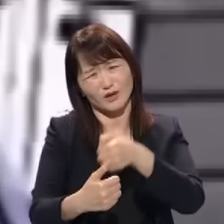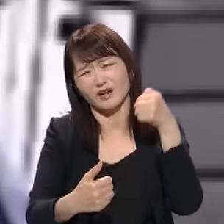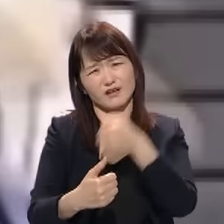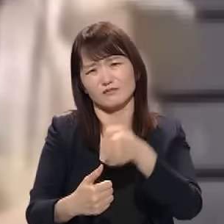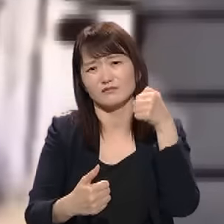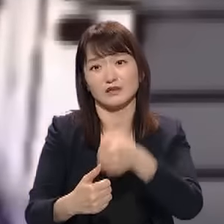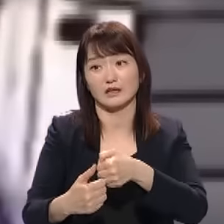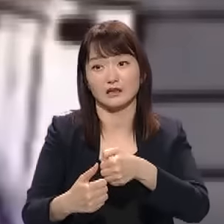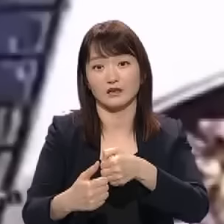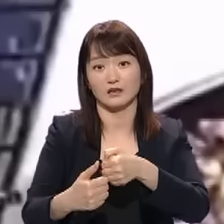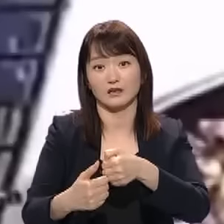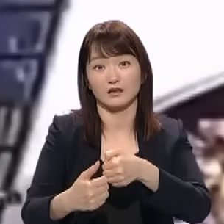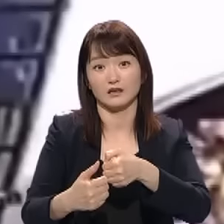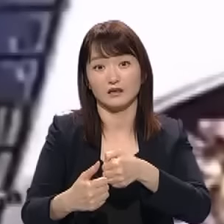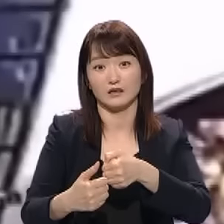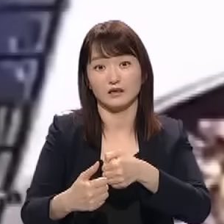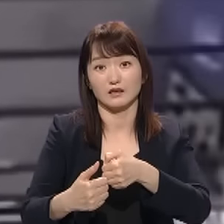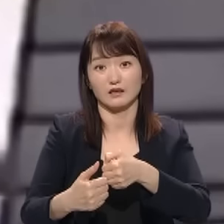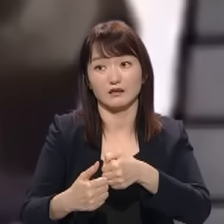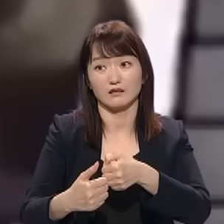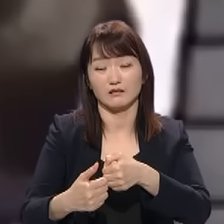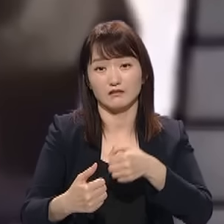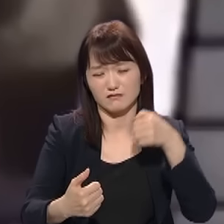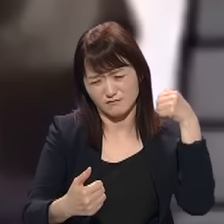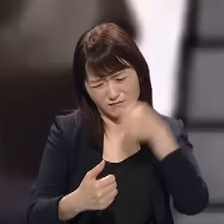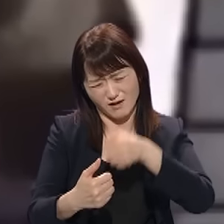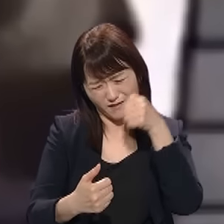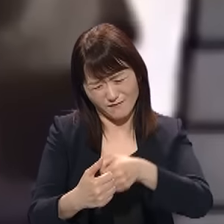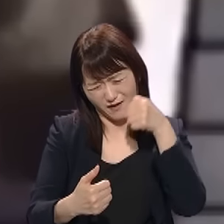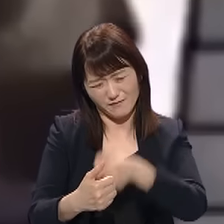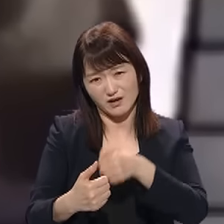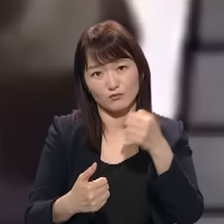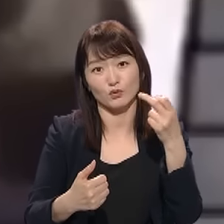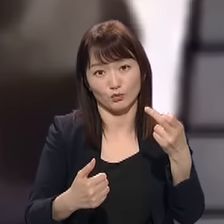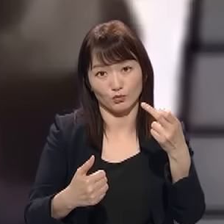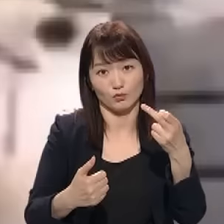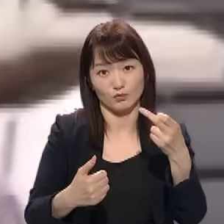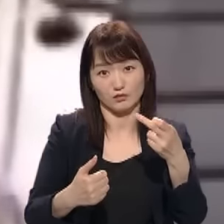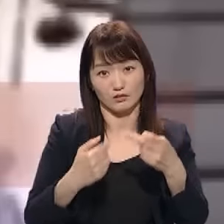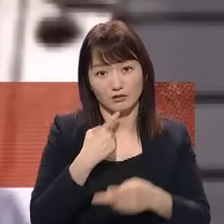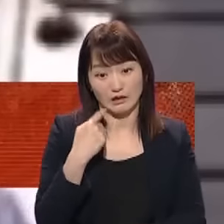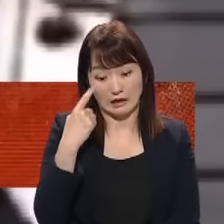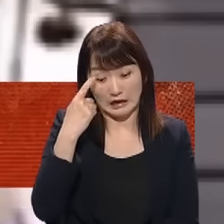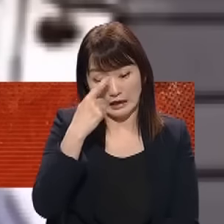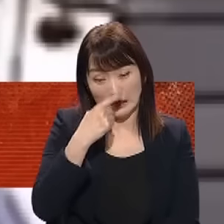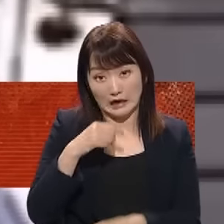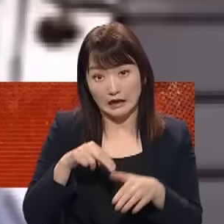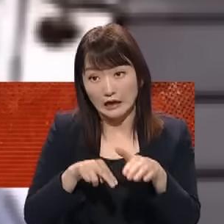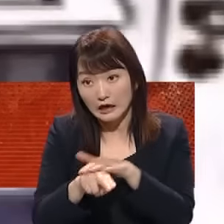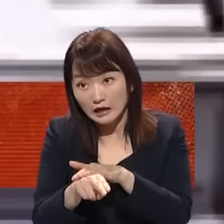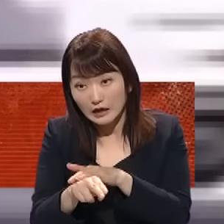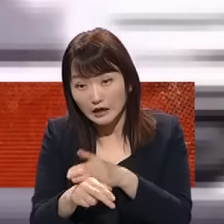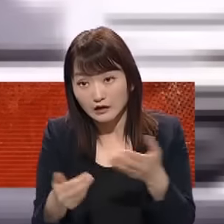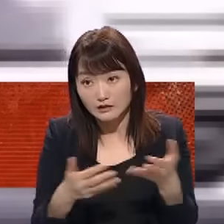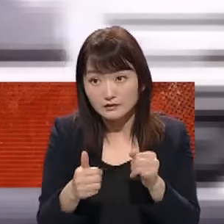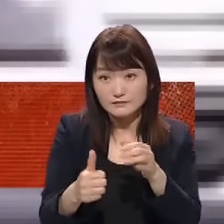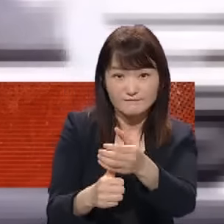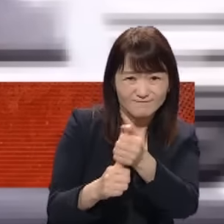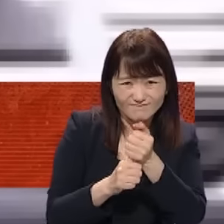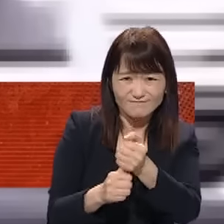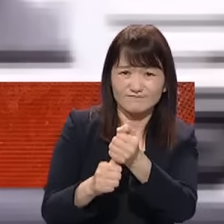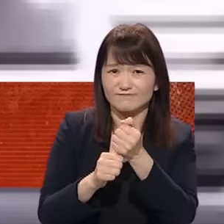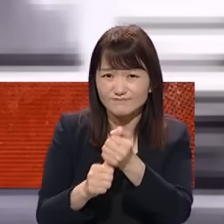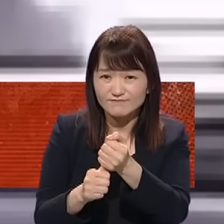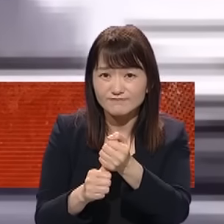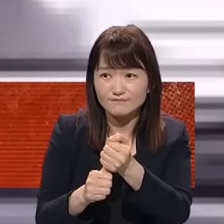있는데요. 순식간에 12번 강펀치를 날렸습니다. 강도가 혼비백산에 도망치려 하자 오히려 직원이 벌리를